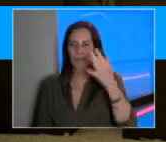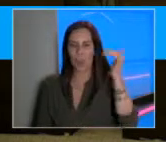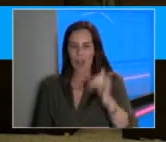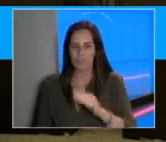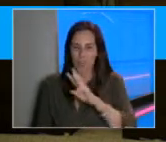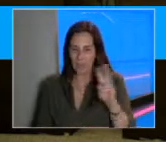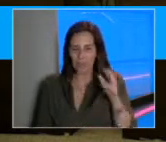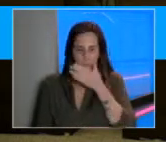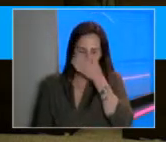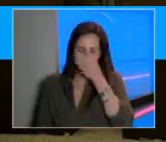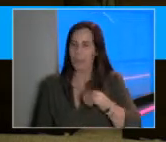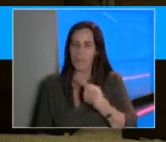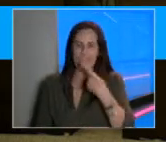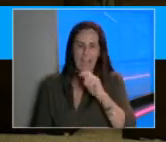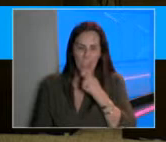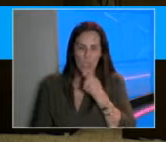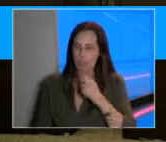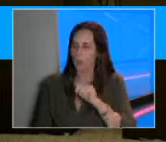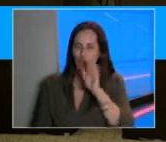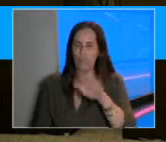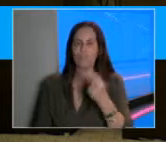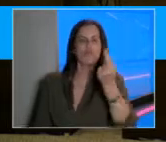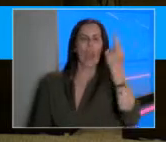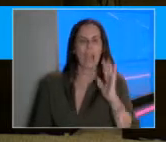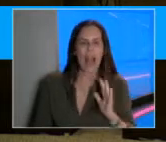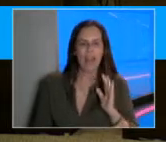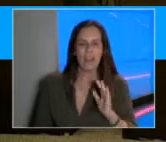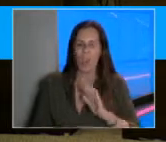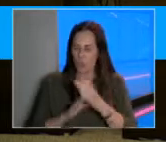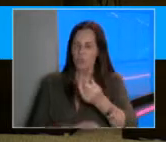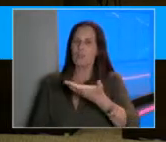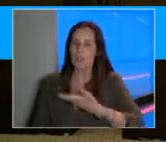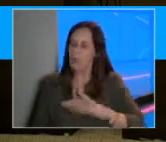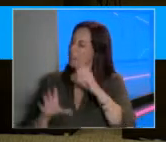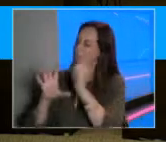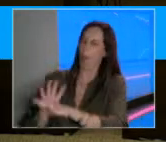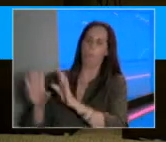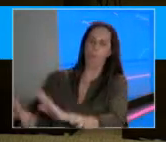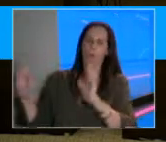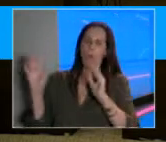מ-45,000 שקלים, ואני אגלה לך סוד, הם לא רוצים אפילו שקל. הרי כל סכום שהם יקבלו, הם יתרמו אותו